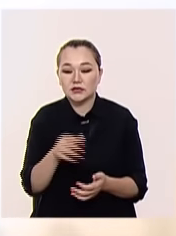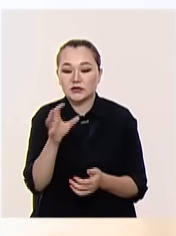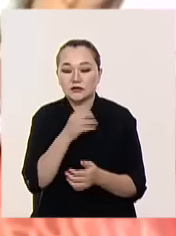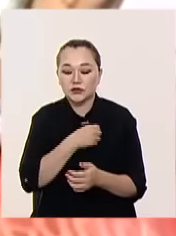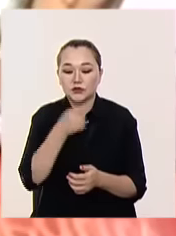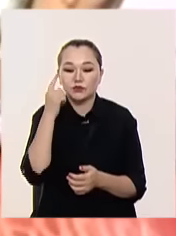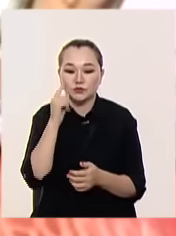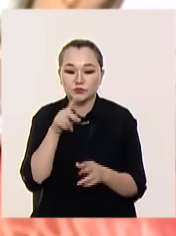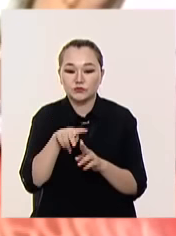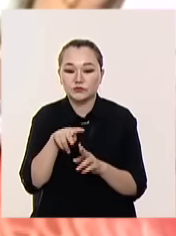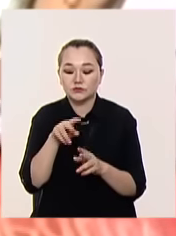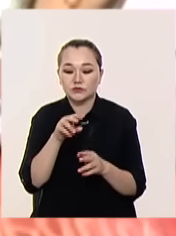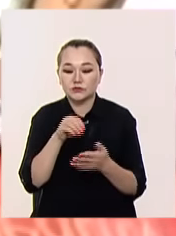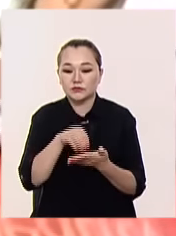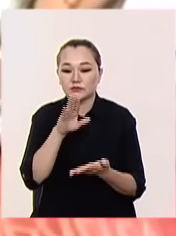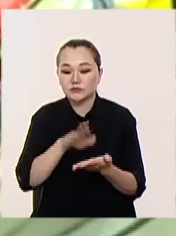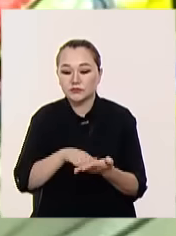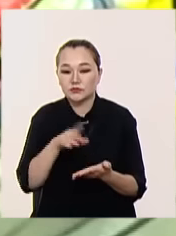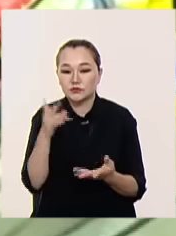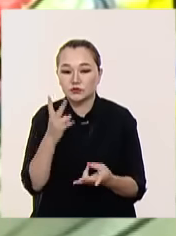болады.